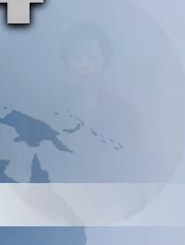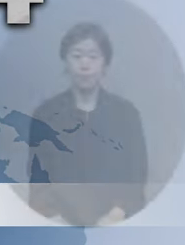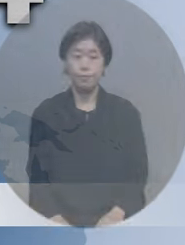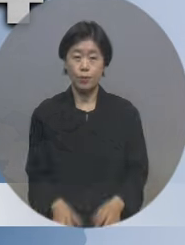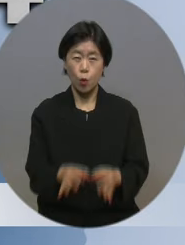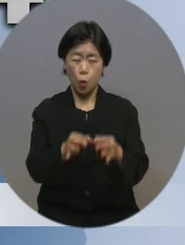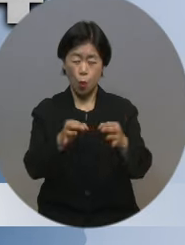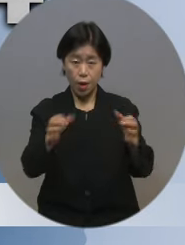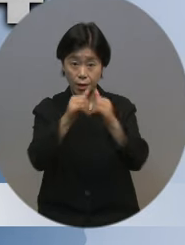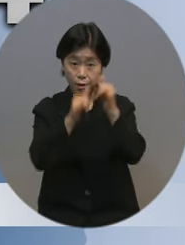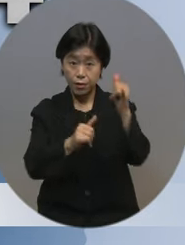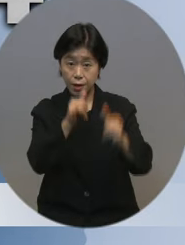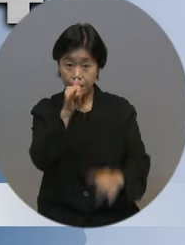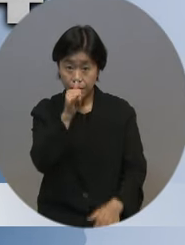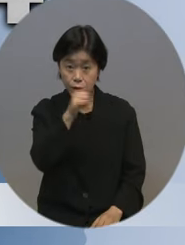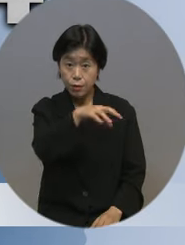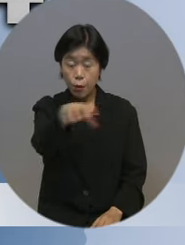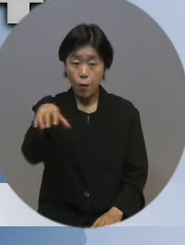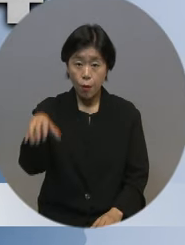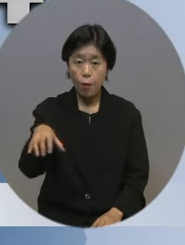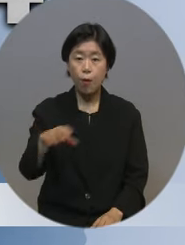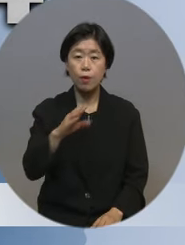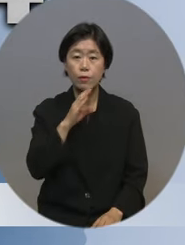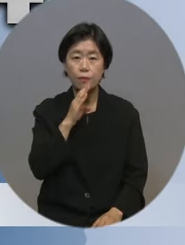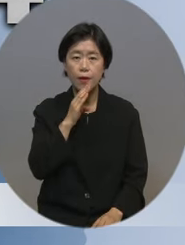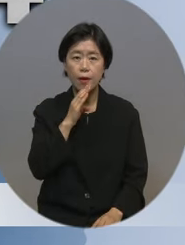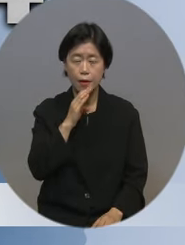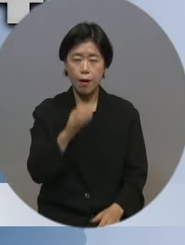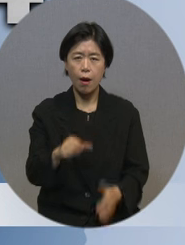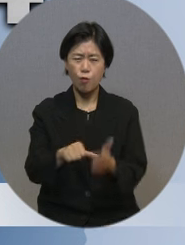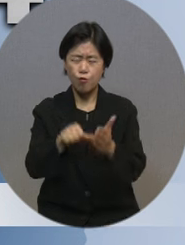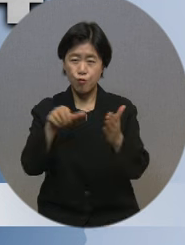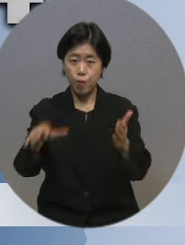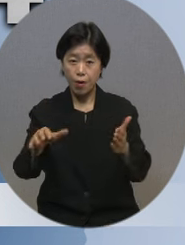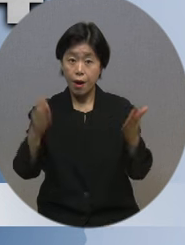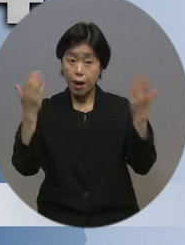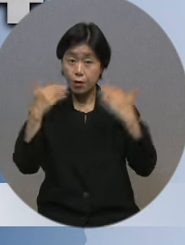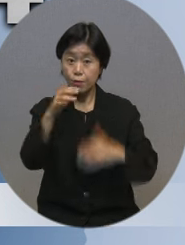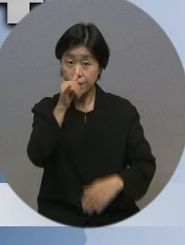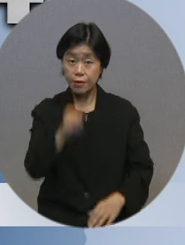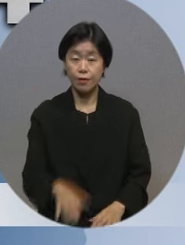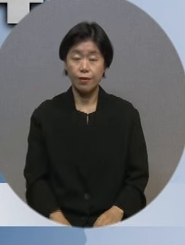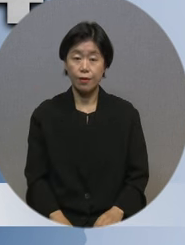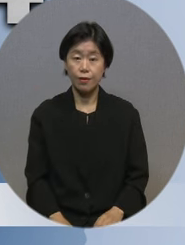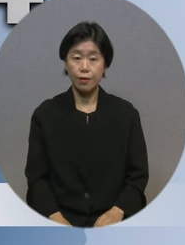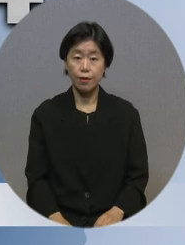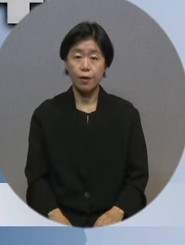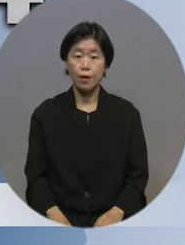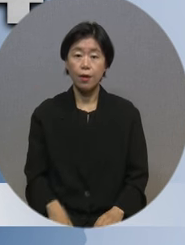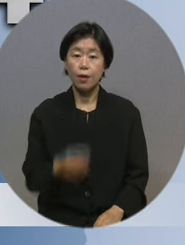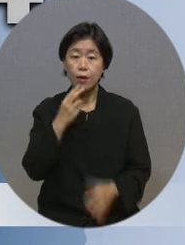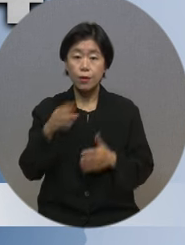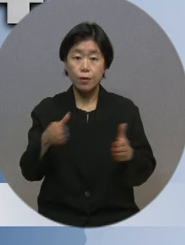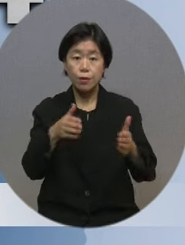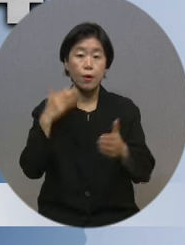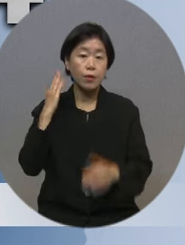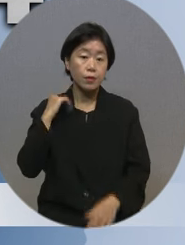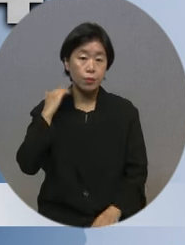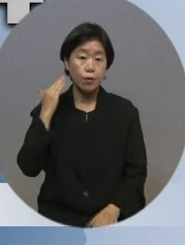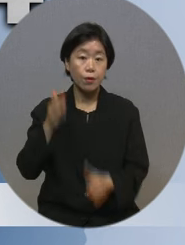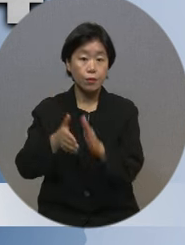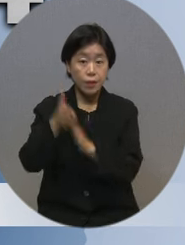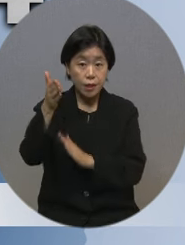오랜 역사를 자랑하는 지역의 유서 깊은 학교들은 명문이라고 불리죠. 경기도 의정부시의 명문